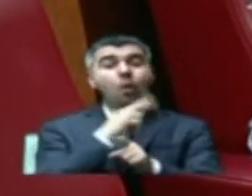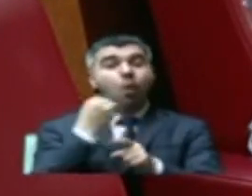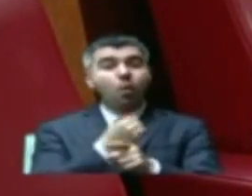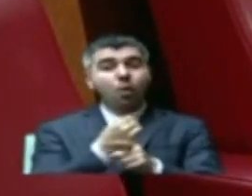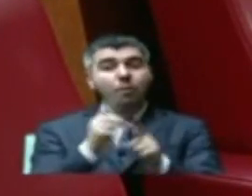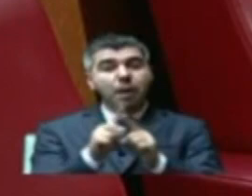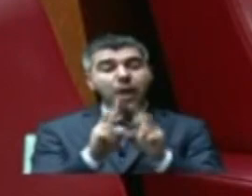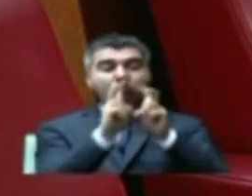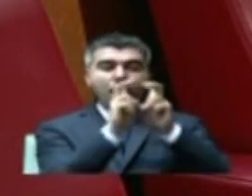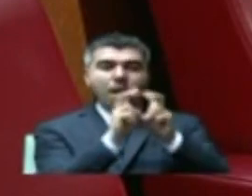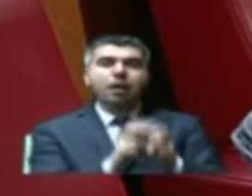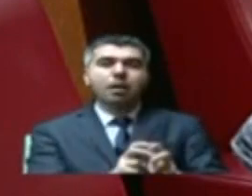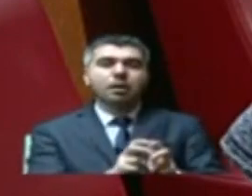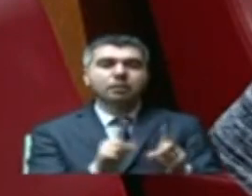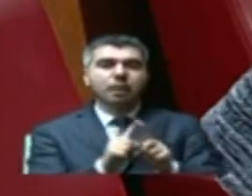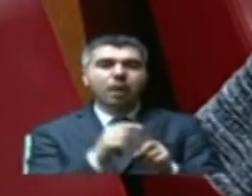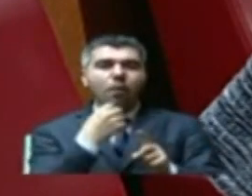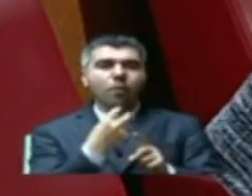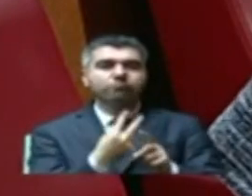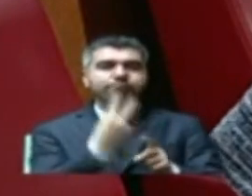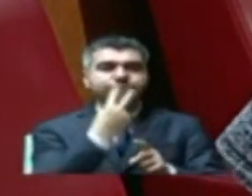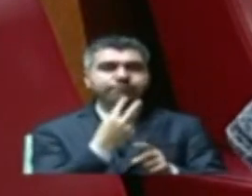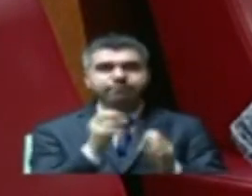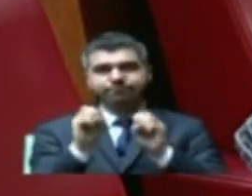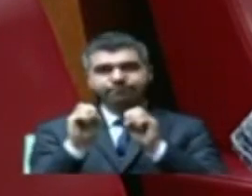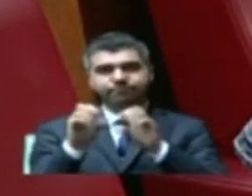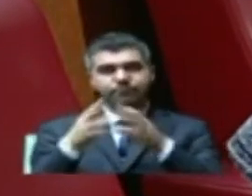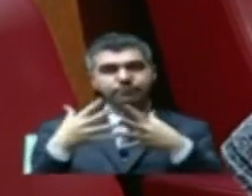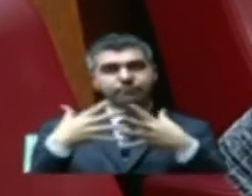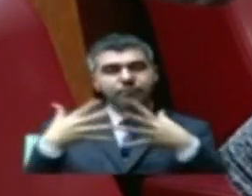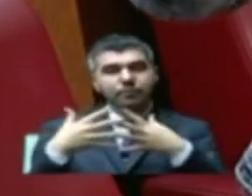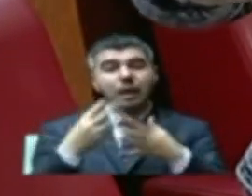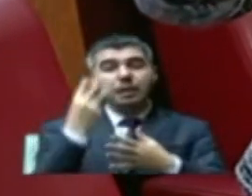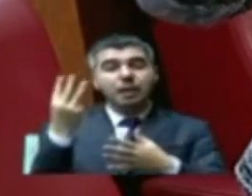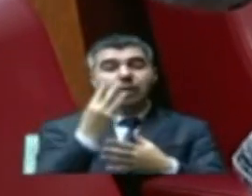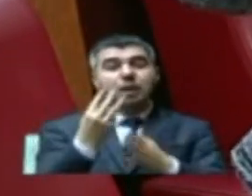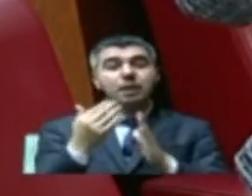التدهور البيئي كيف ما قلت واكرره كثير من المرات،